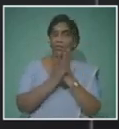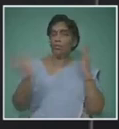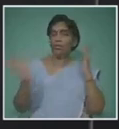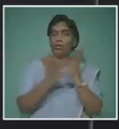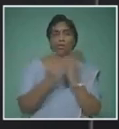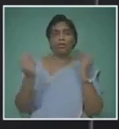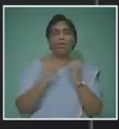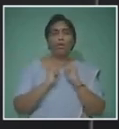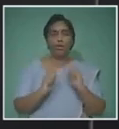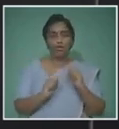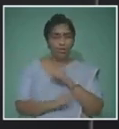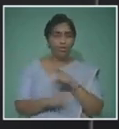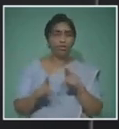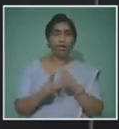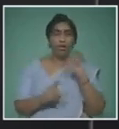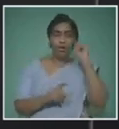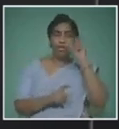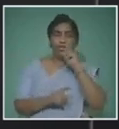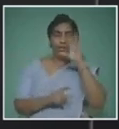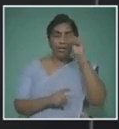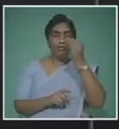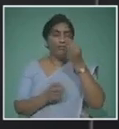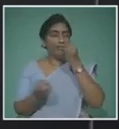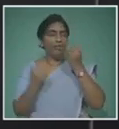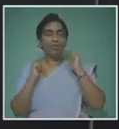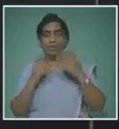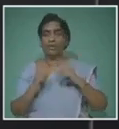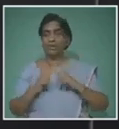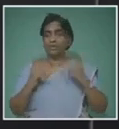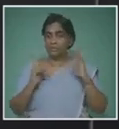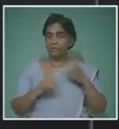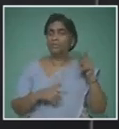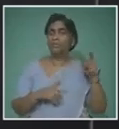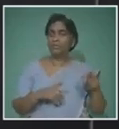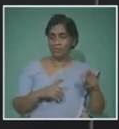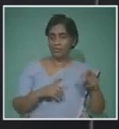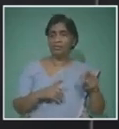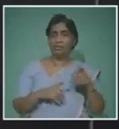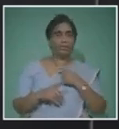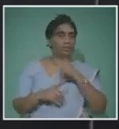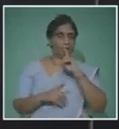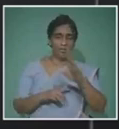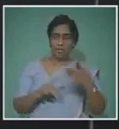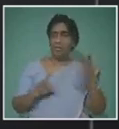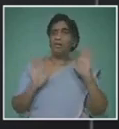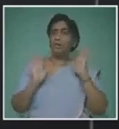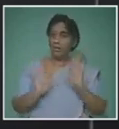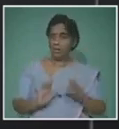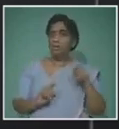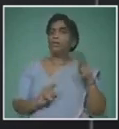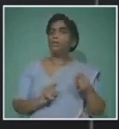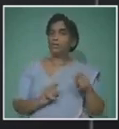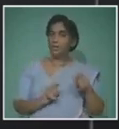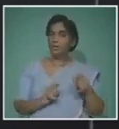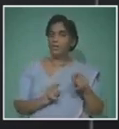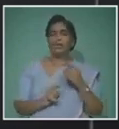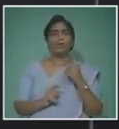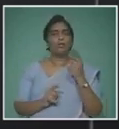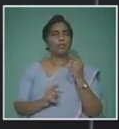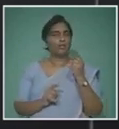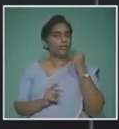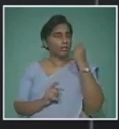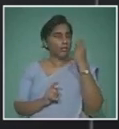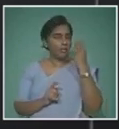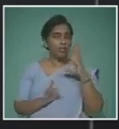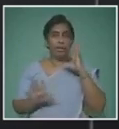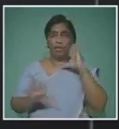කොහොමද? ඒ වගේම තුන් වේල කාලා ජීවත් වෙන්නේ කොහොමද කියන එක සම්බන්ධව එතුමා මේක සඳහන් කරලා නැහැ. හැබැයි මේකේ මේ අංක වල